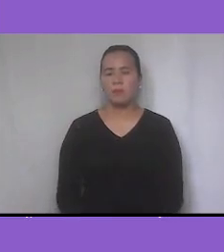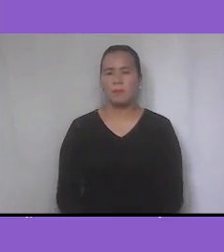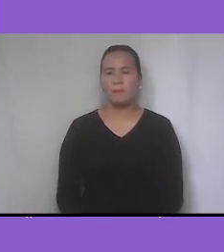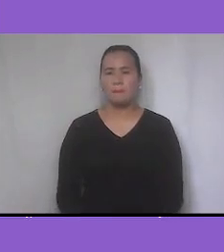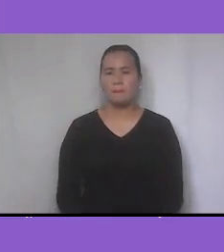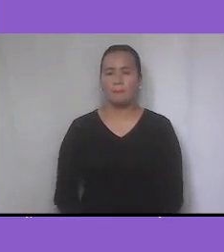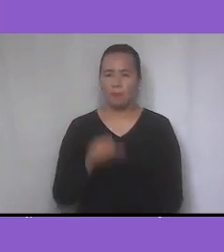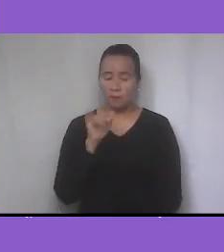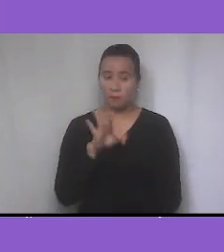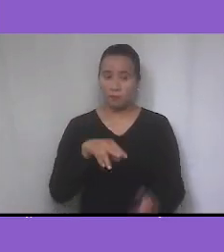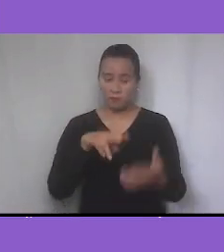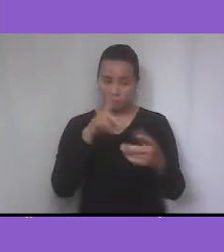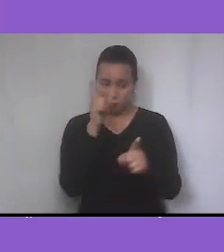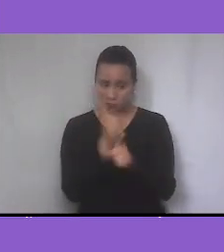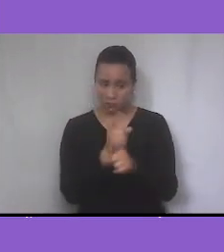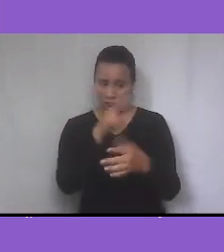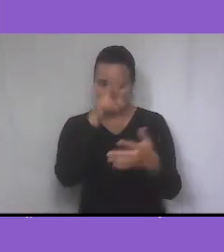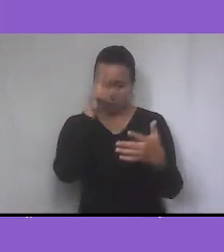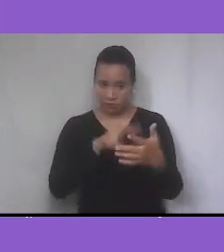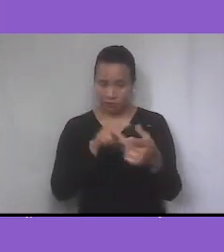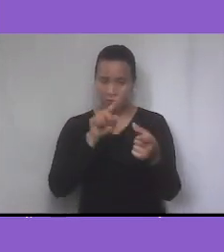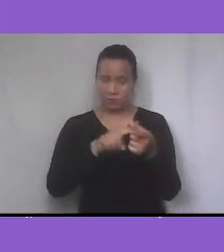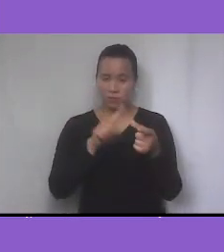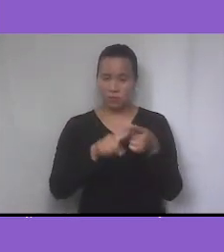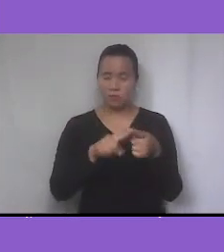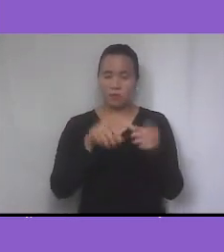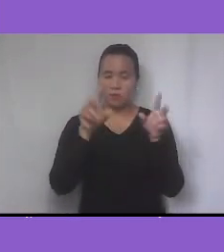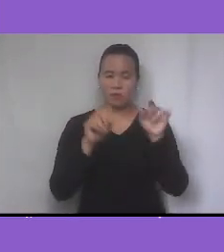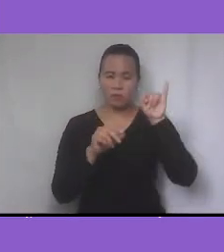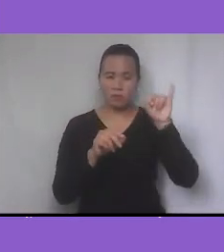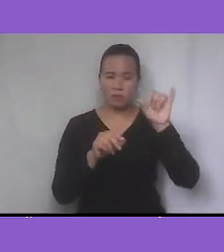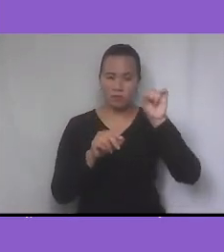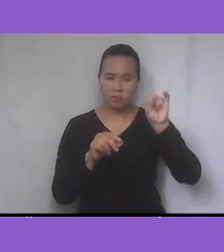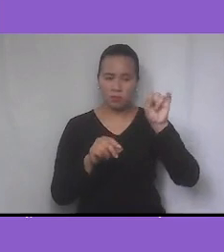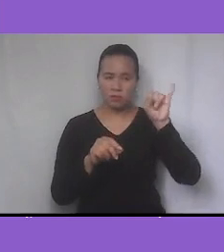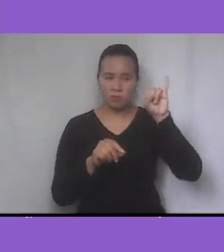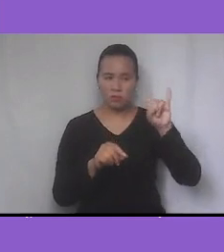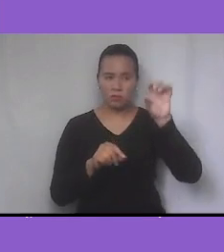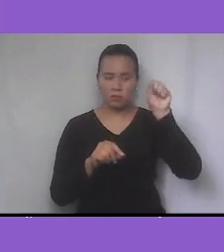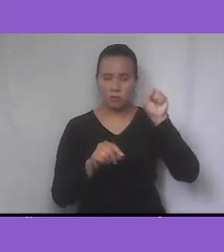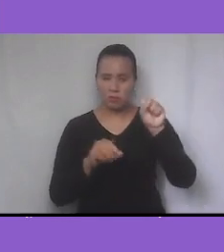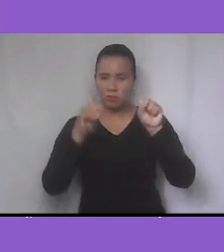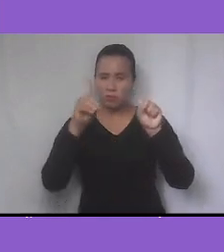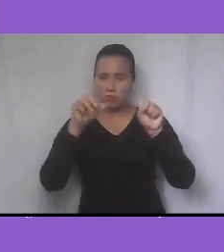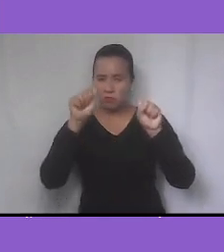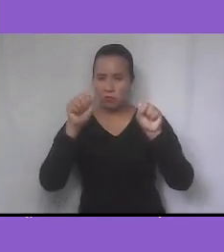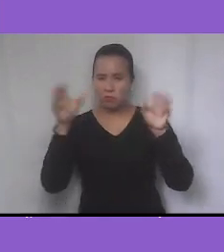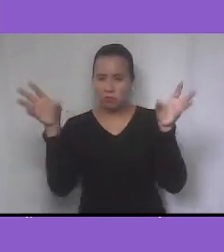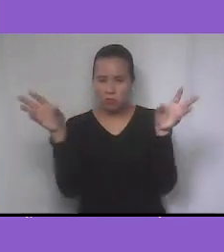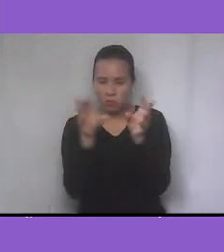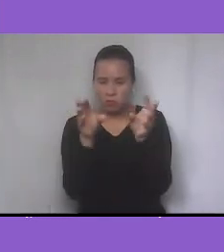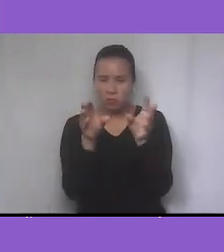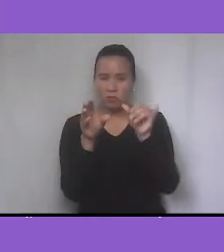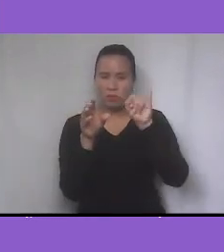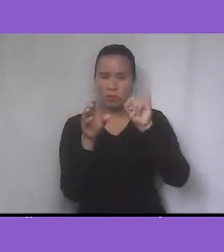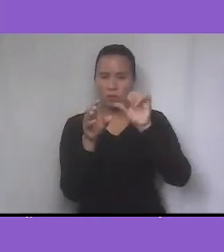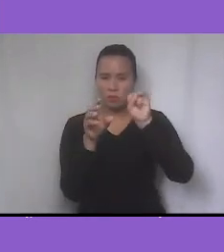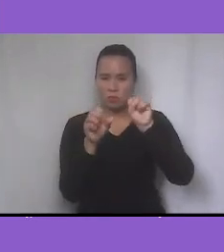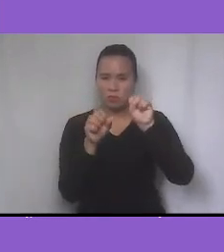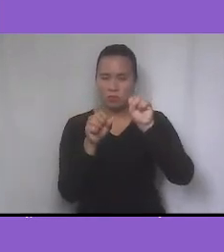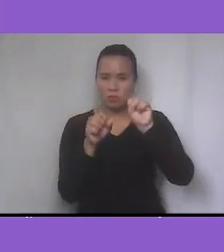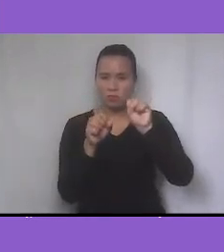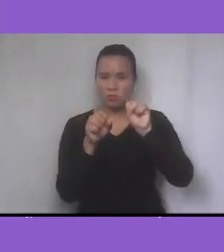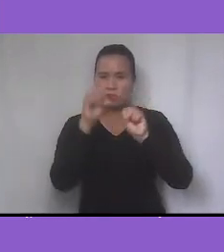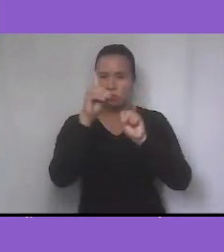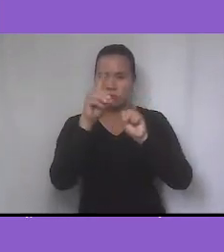mo siya, isda. Ganon din ang tatlong, ganon din ang nahuli at siyempre,